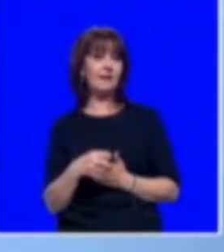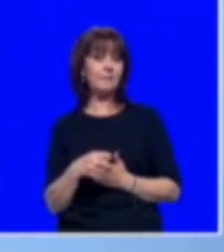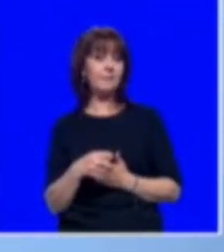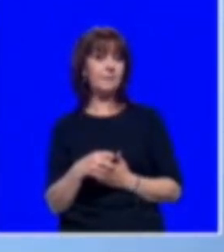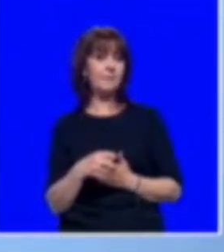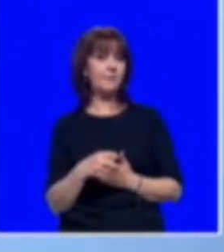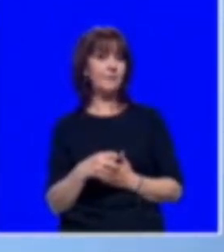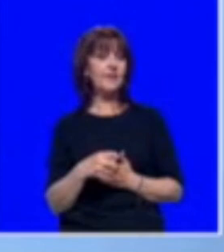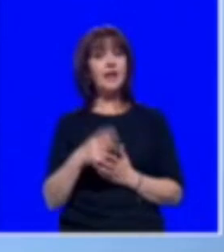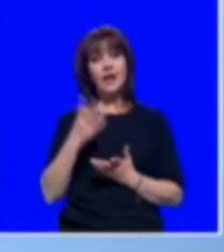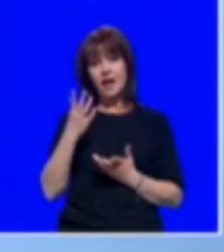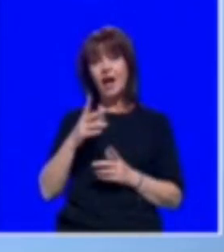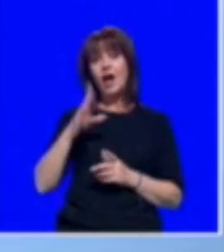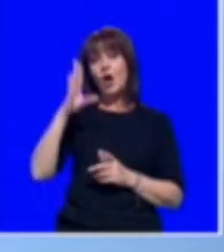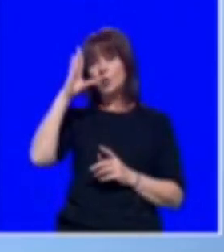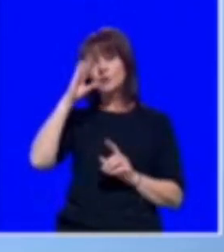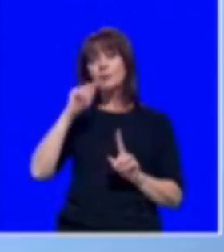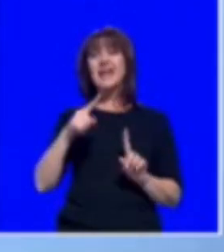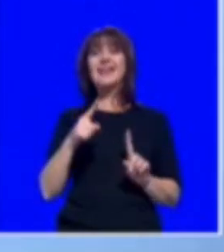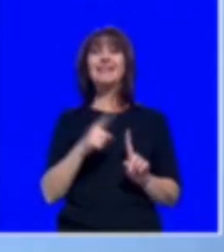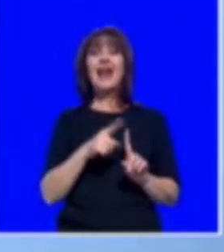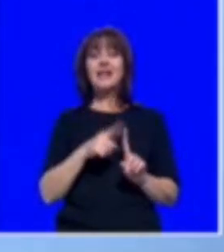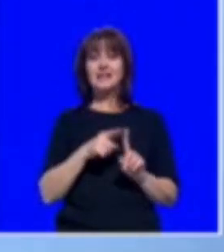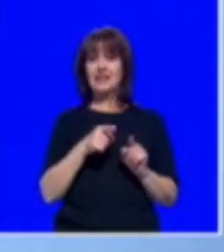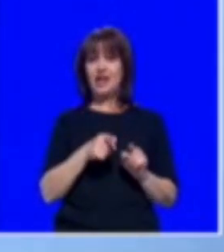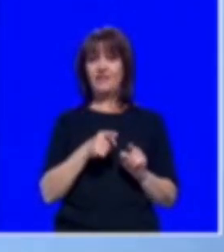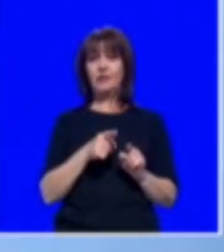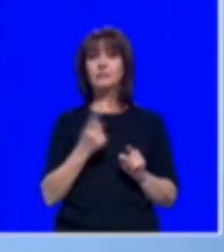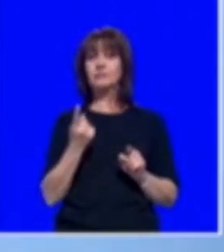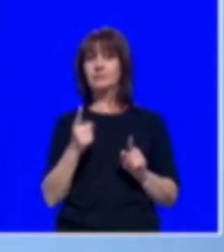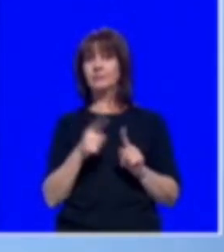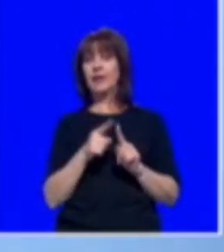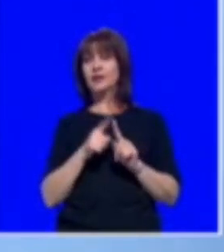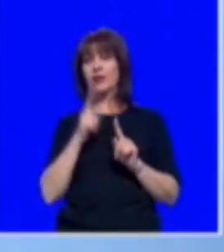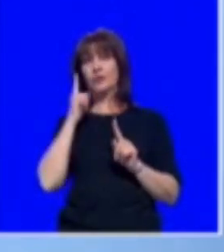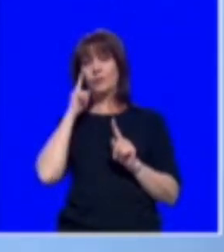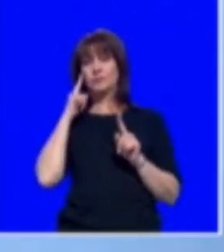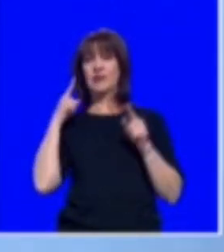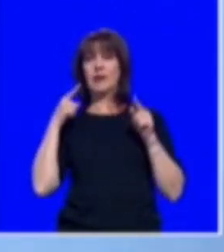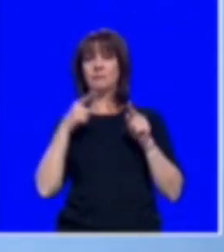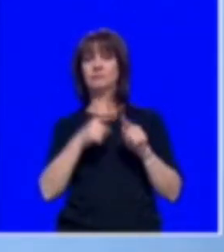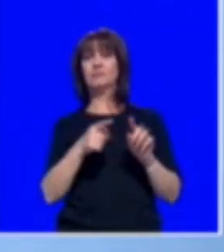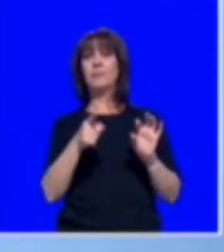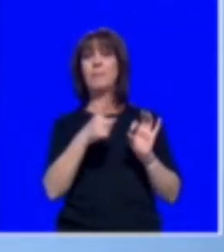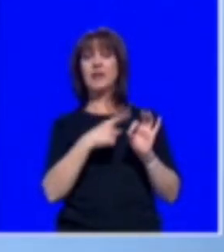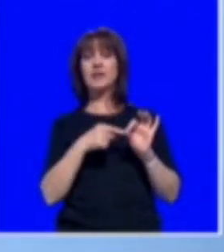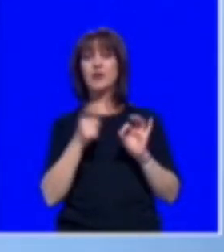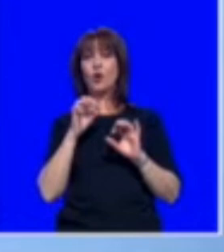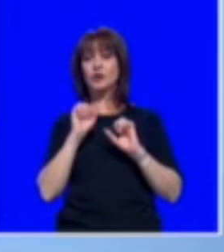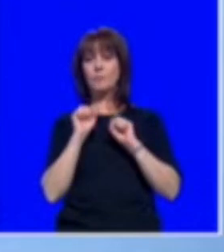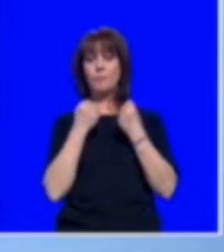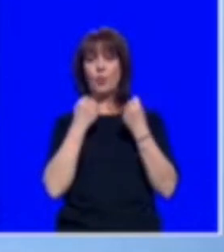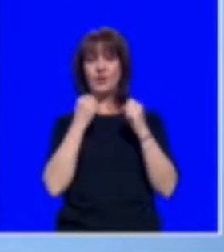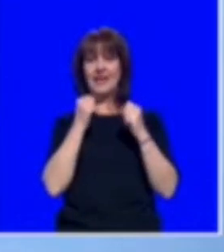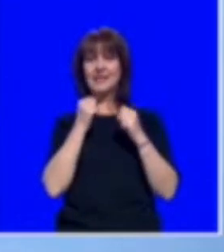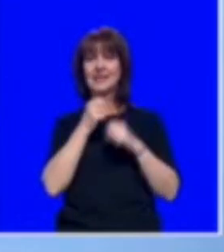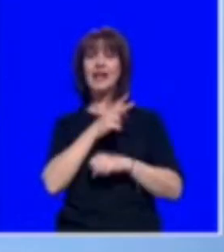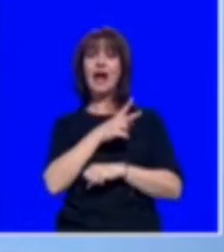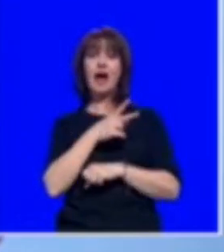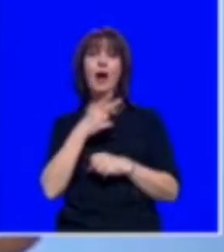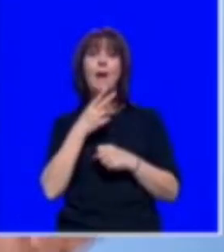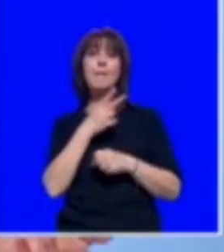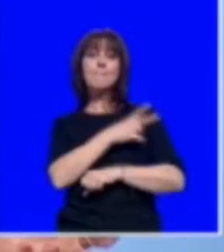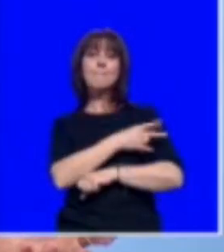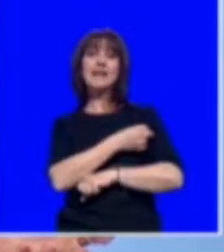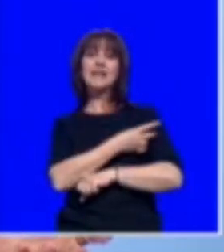всъщност? Господин Терзиев беше на прицел от така, протеста на медицинските сестри. Той